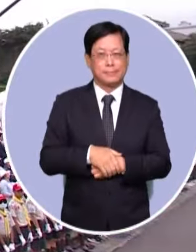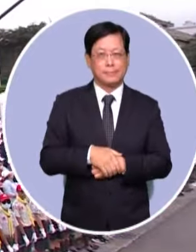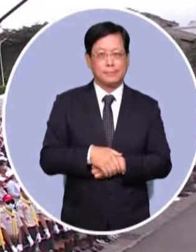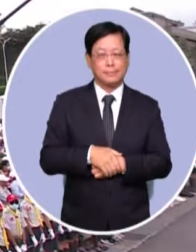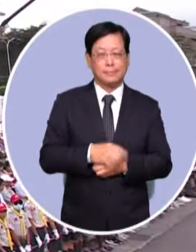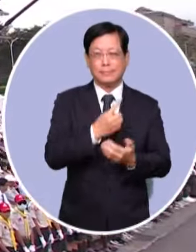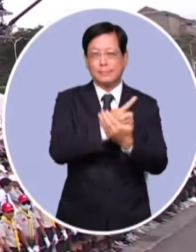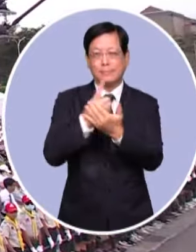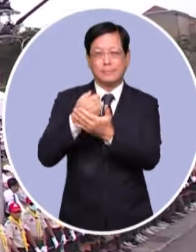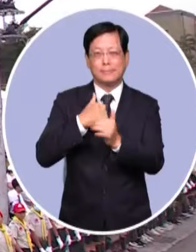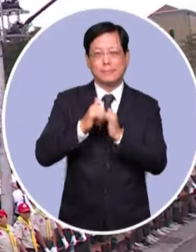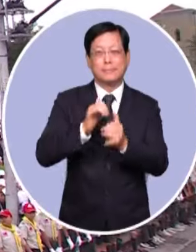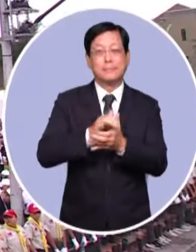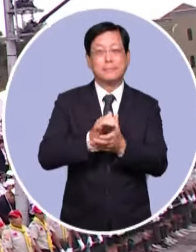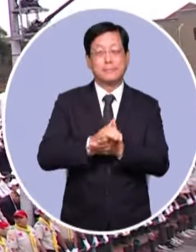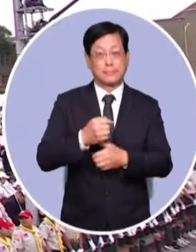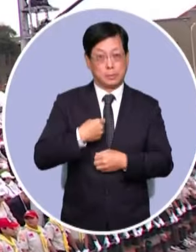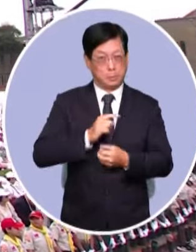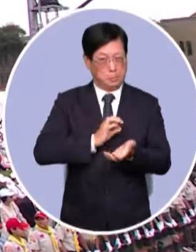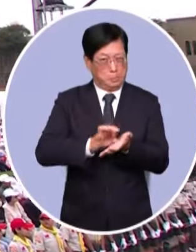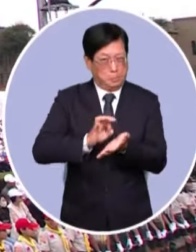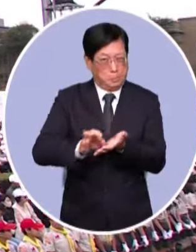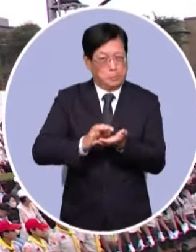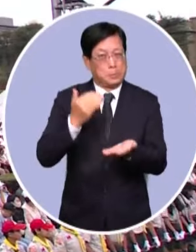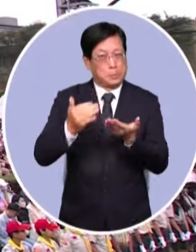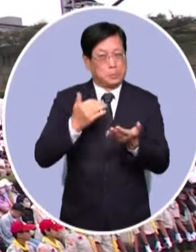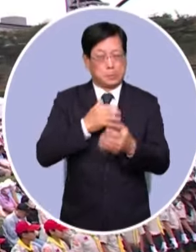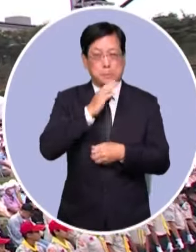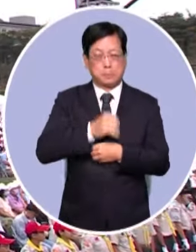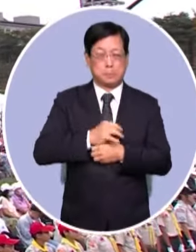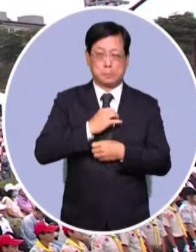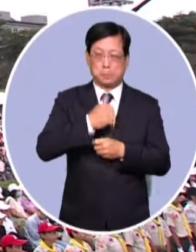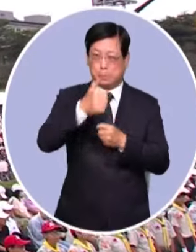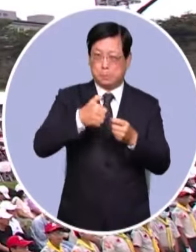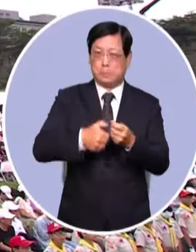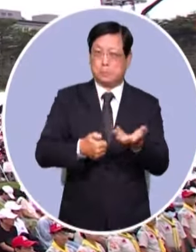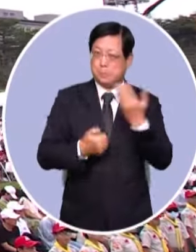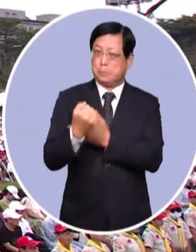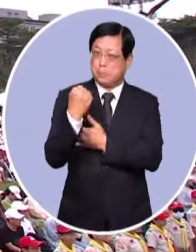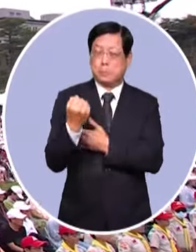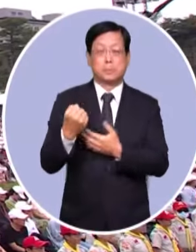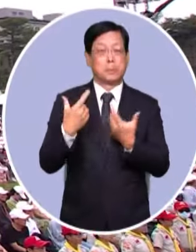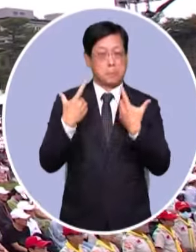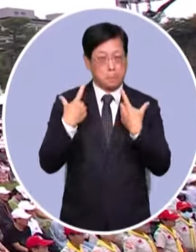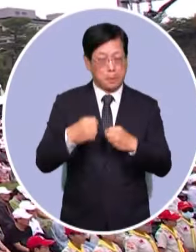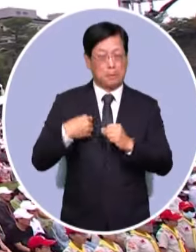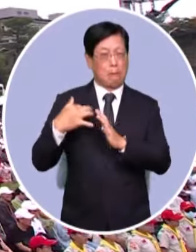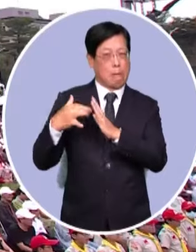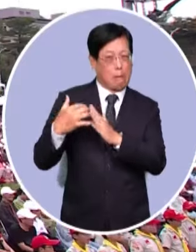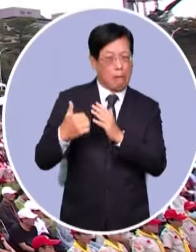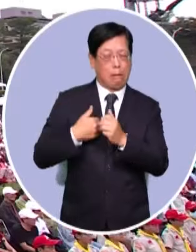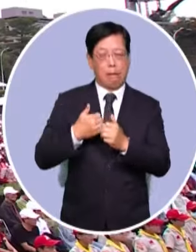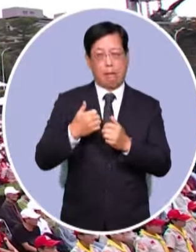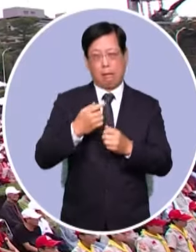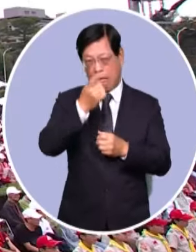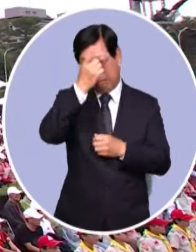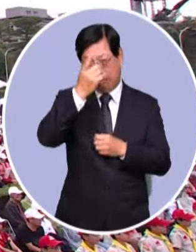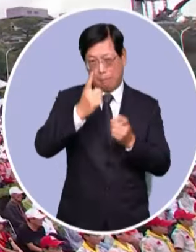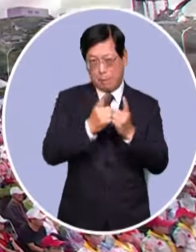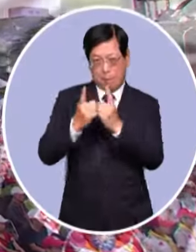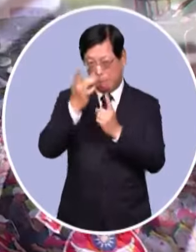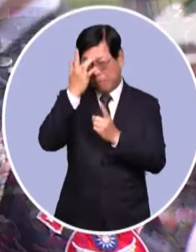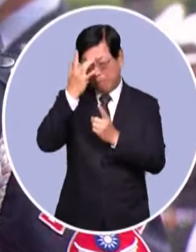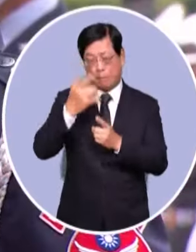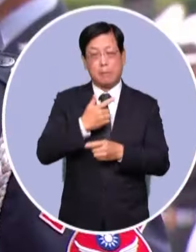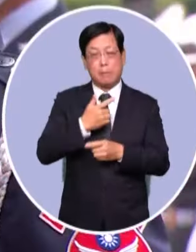位国人同胞，我们花了将近半世纪以上的努力，才从一个风雨飘摇的美丽台湾